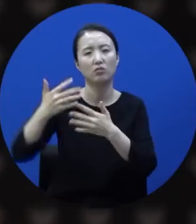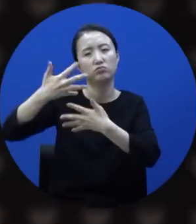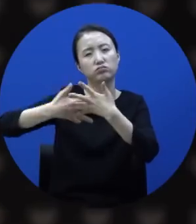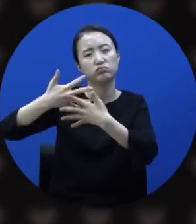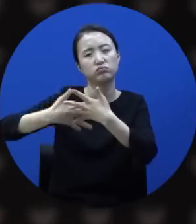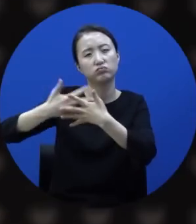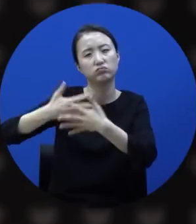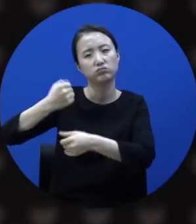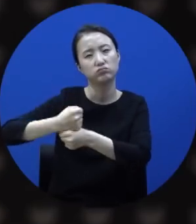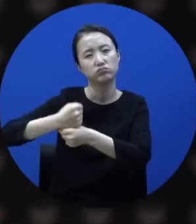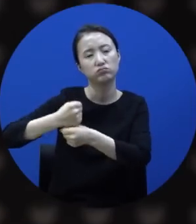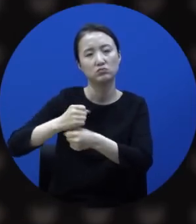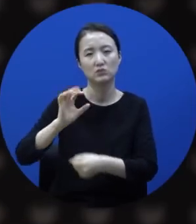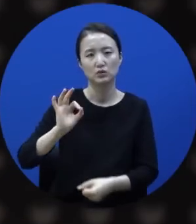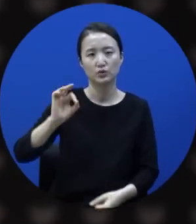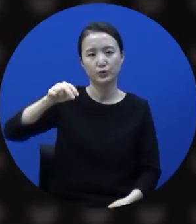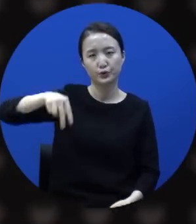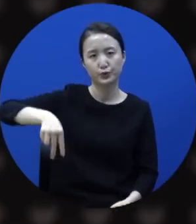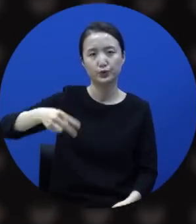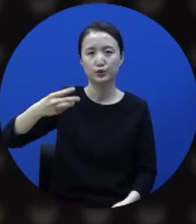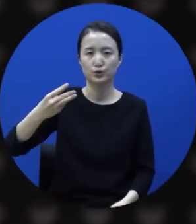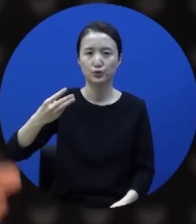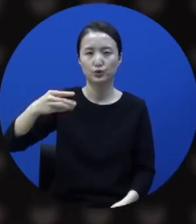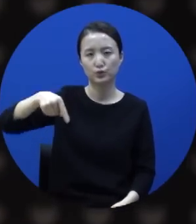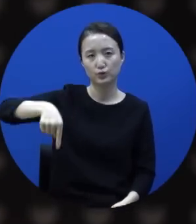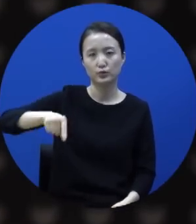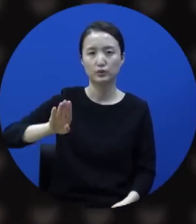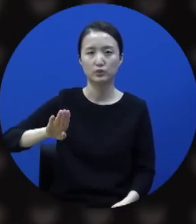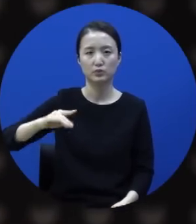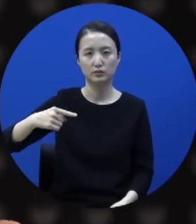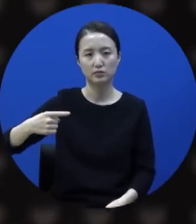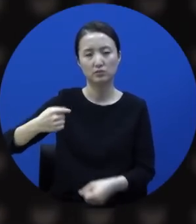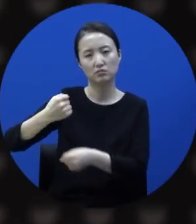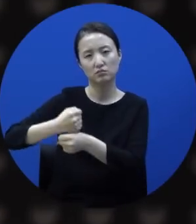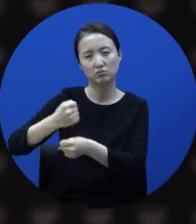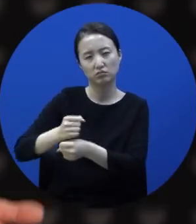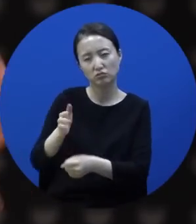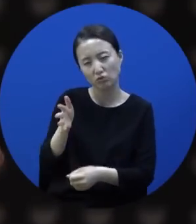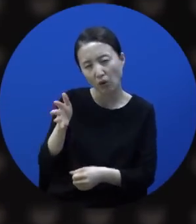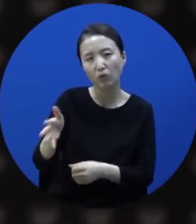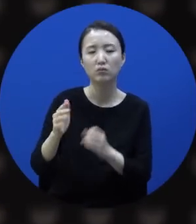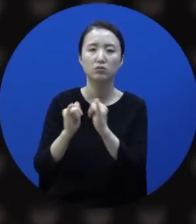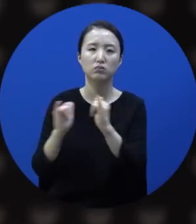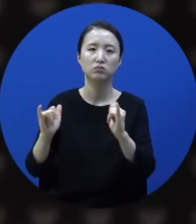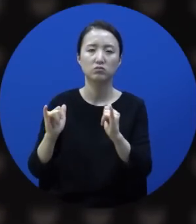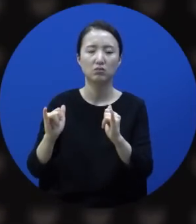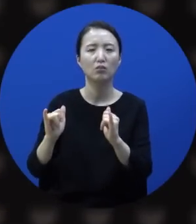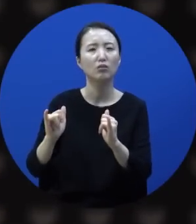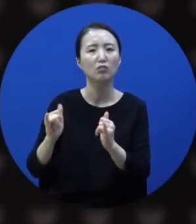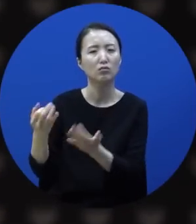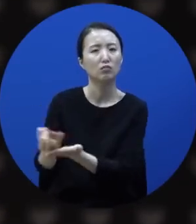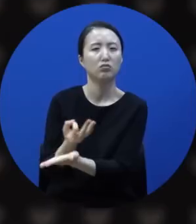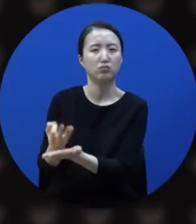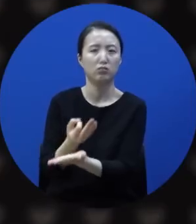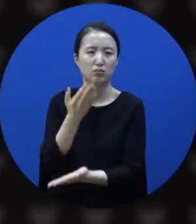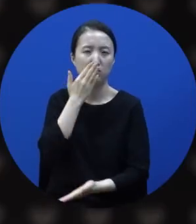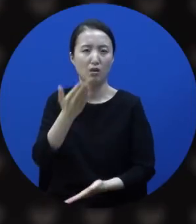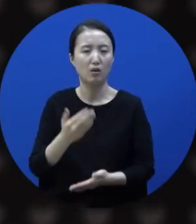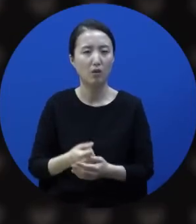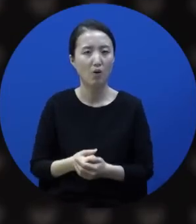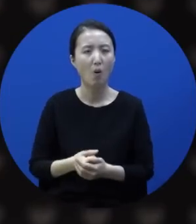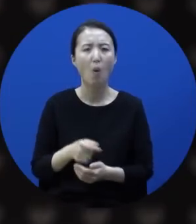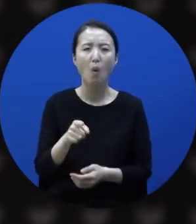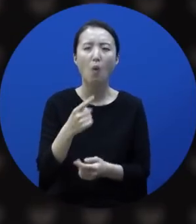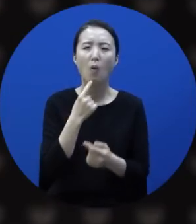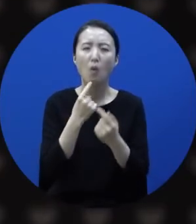지금의 시대가 어떤 시대냐라고 말씀드리자면 남에게는 없고 나에게도 있는 나만의 특성이